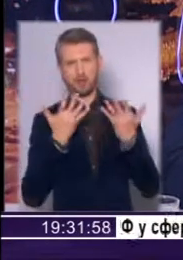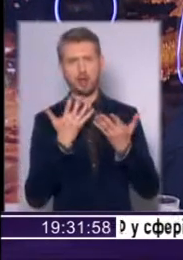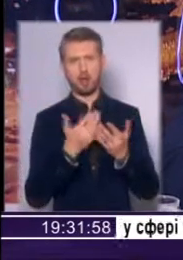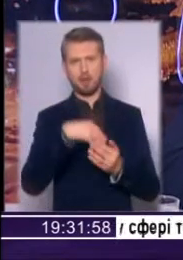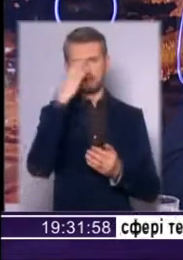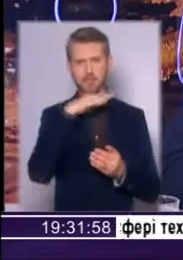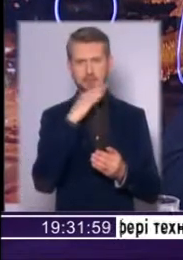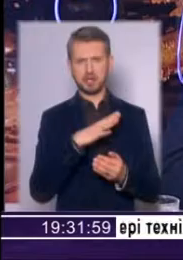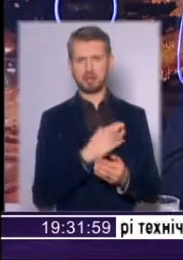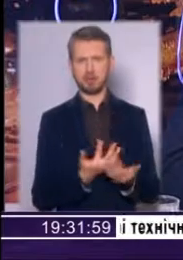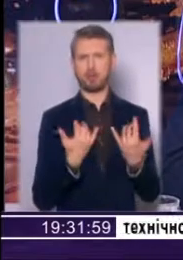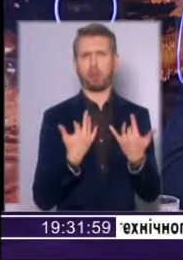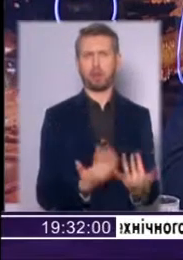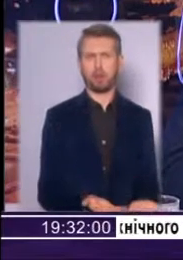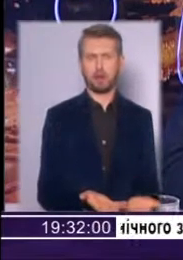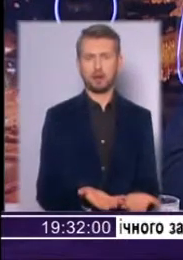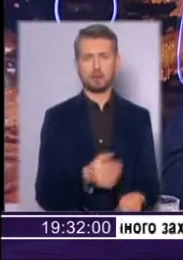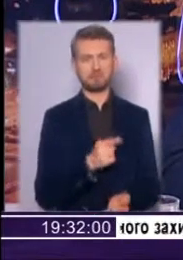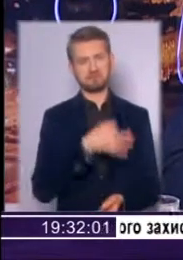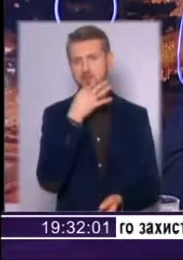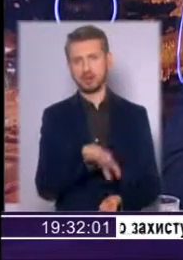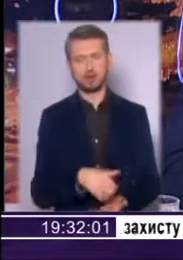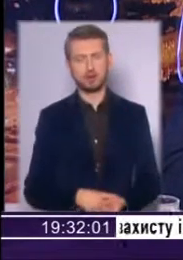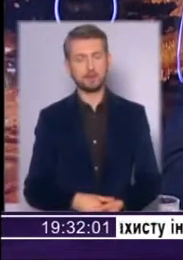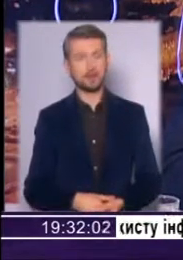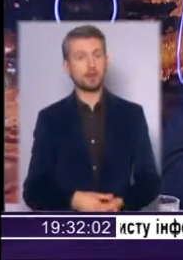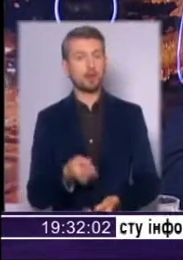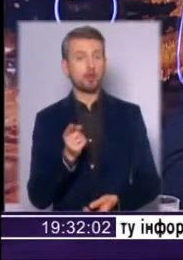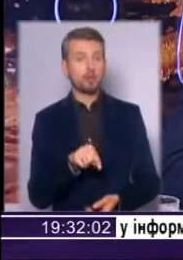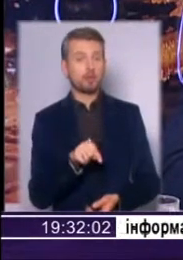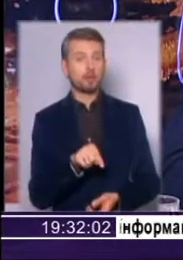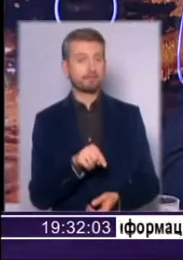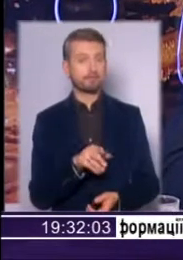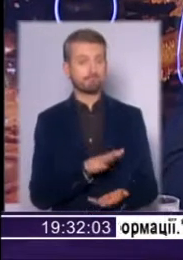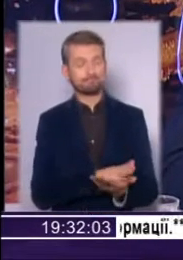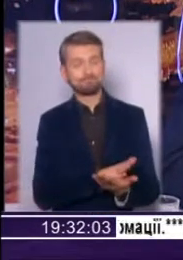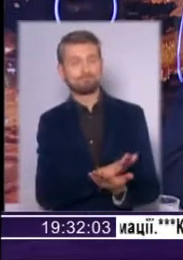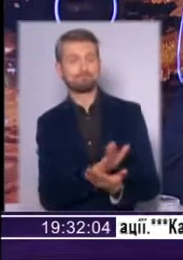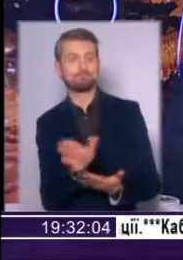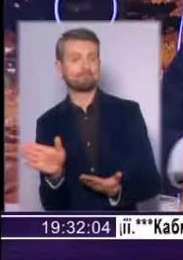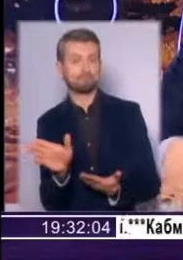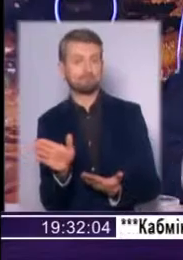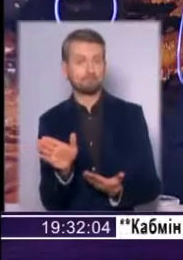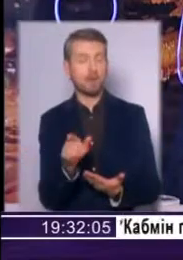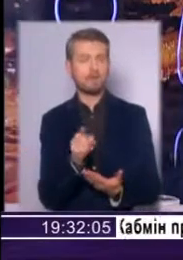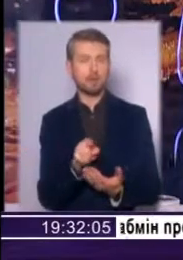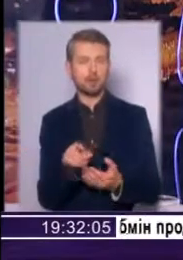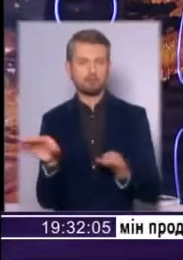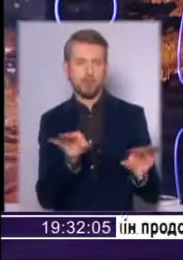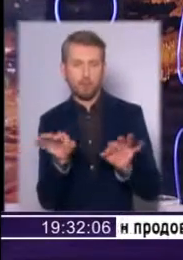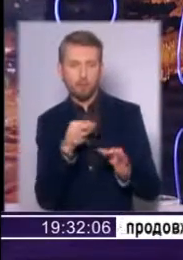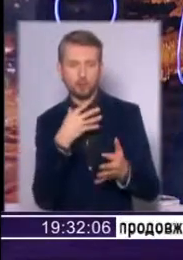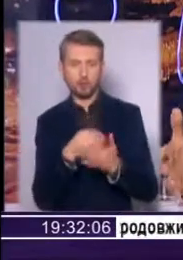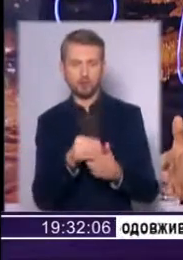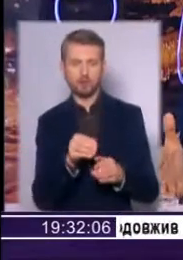«Батьківщина», які ми чули в переговорах, тобто їх це не влаштовує. І тому вони пішли іншим обхідним шляхом, тобто вони наповнюють свої фракції. Тобто я чув,